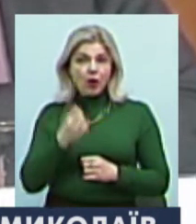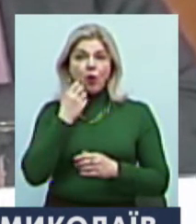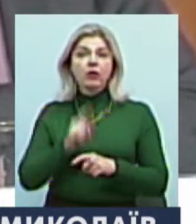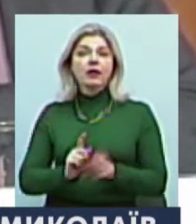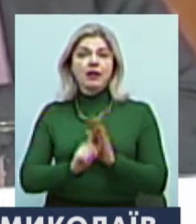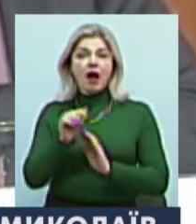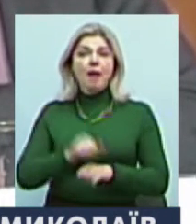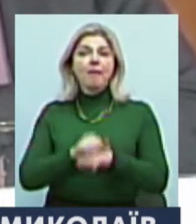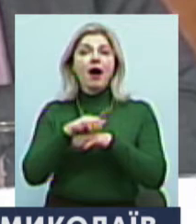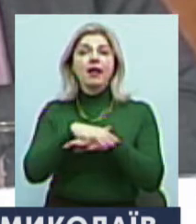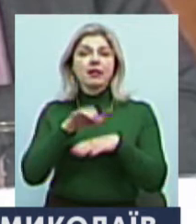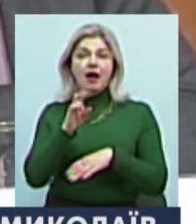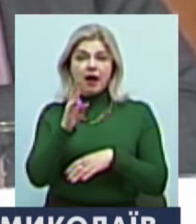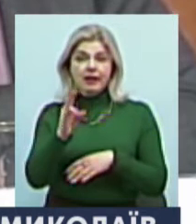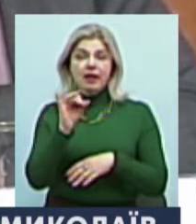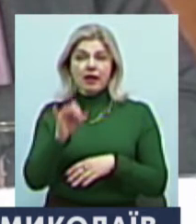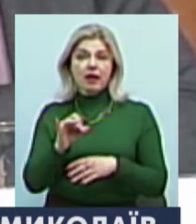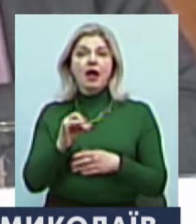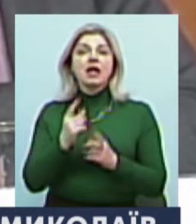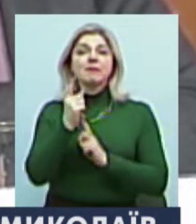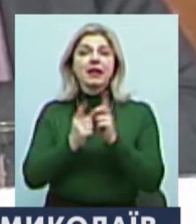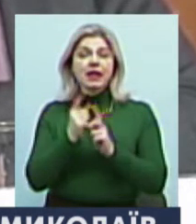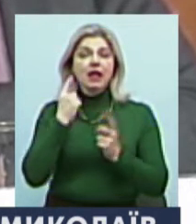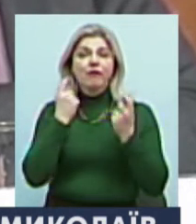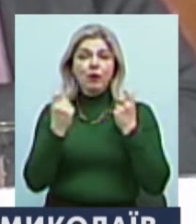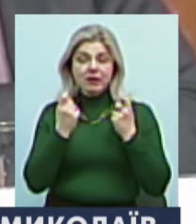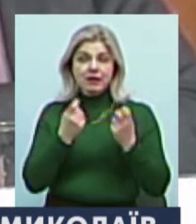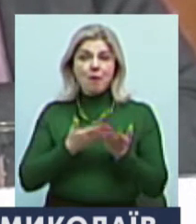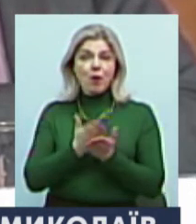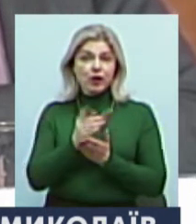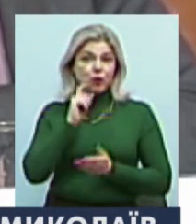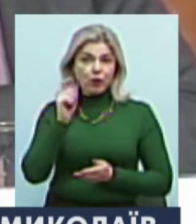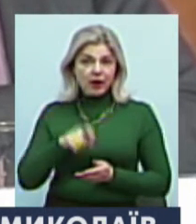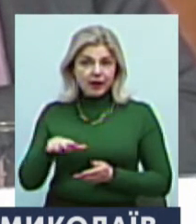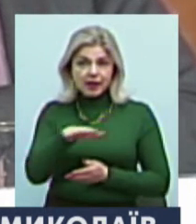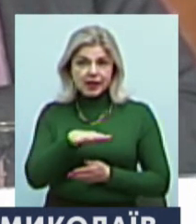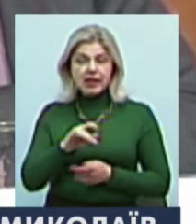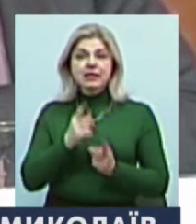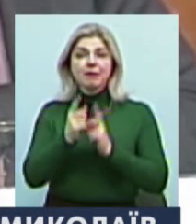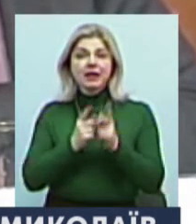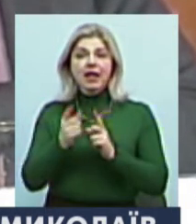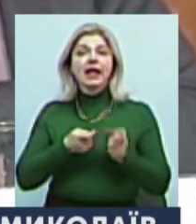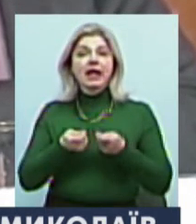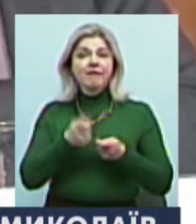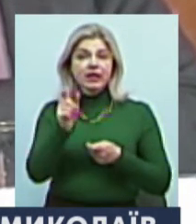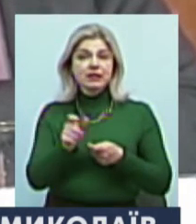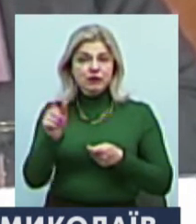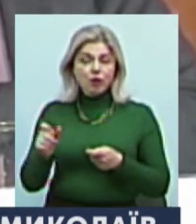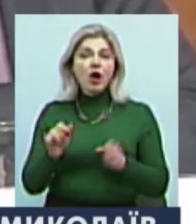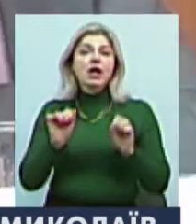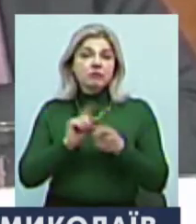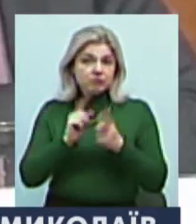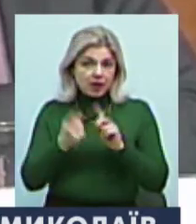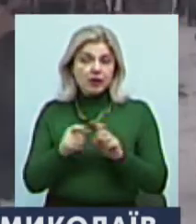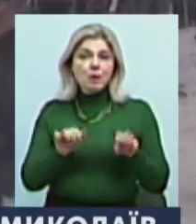змінилася політика, скажімо так, інформаційна політика України, змінилося керівництво, стало можливим реалізація